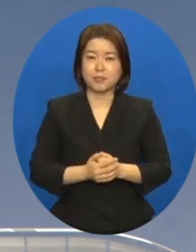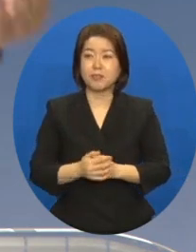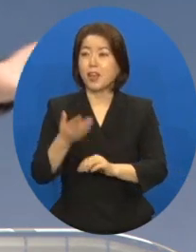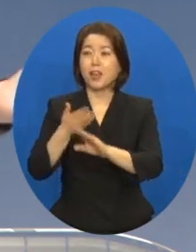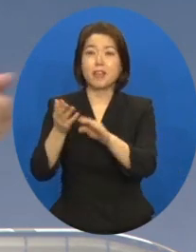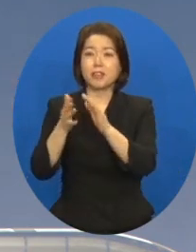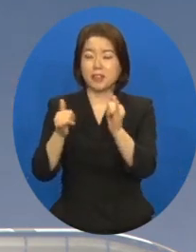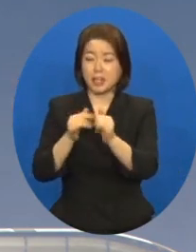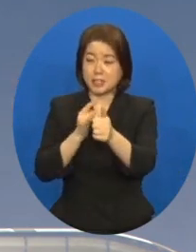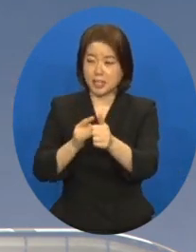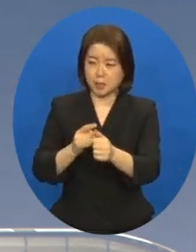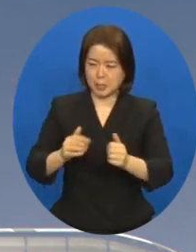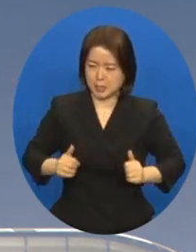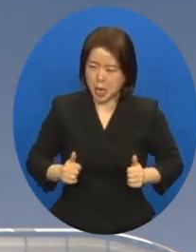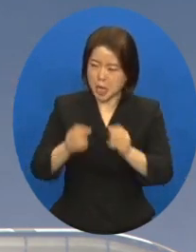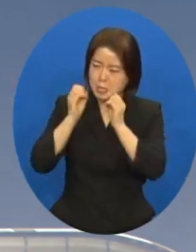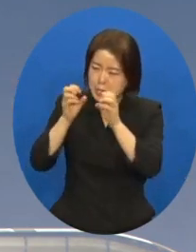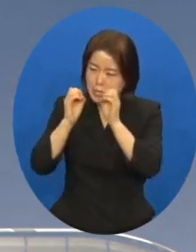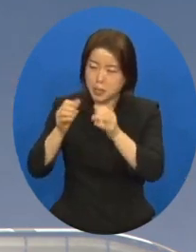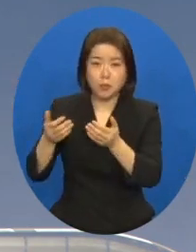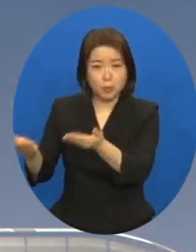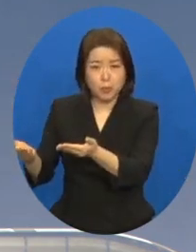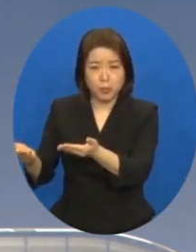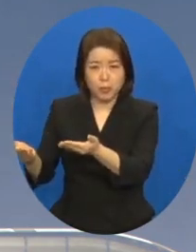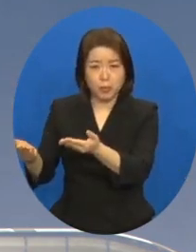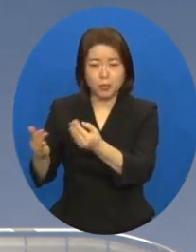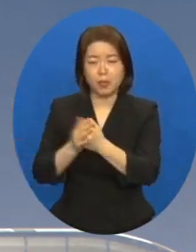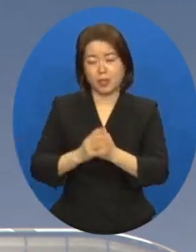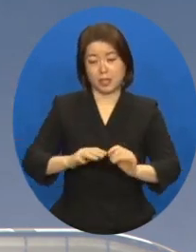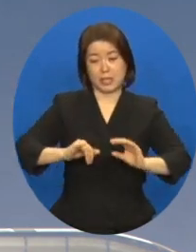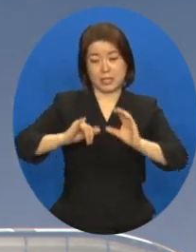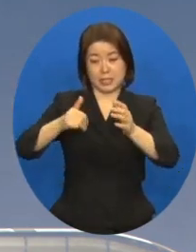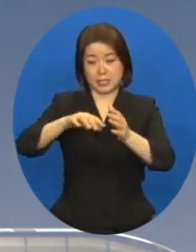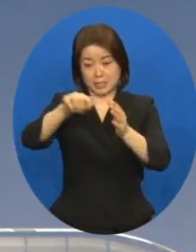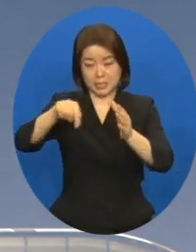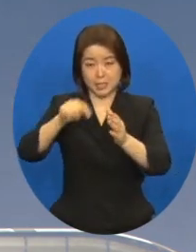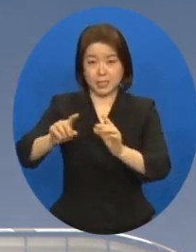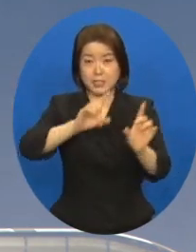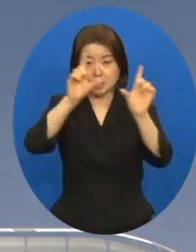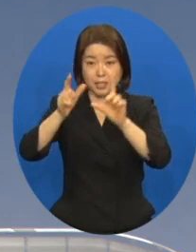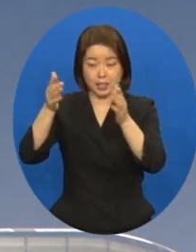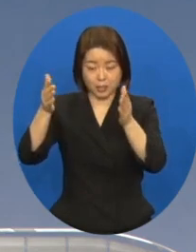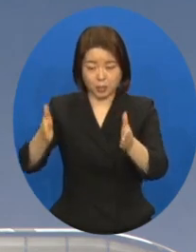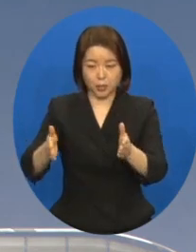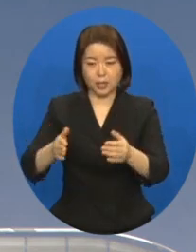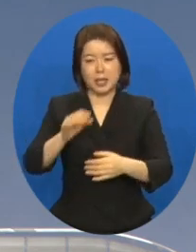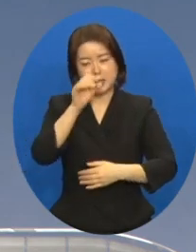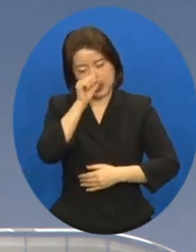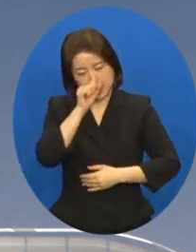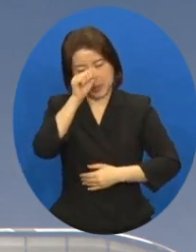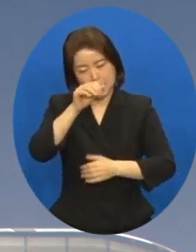다른 사람에게 열심히 전도하는 거, 그저 세상에 살아가는 동안에 그저 착하게 사는 거.